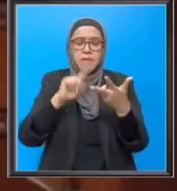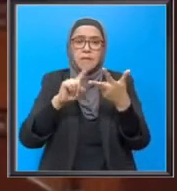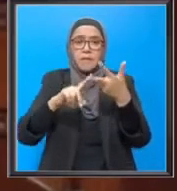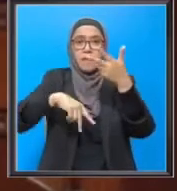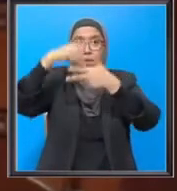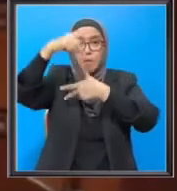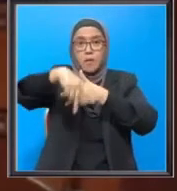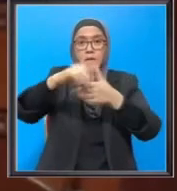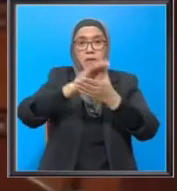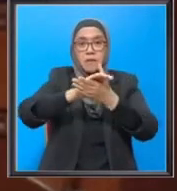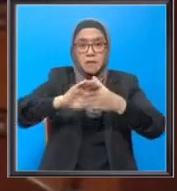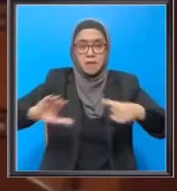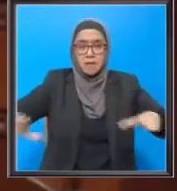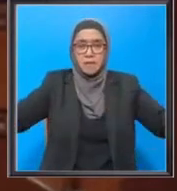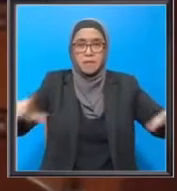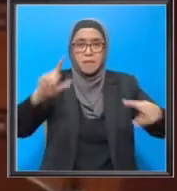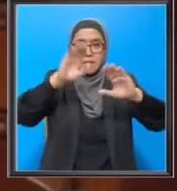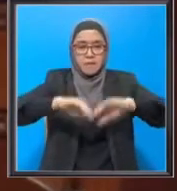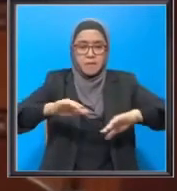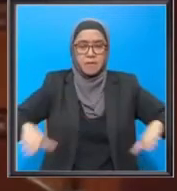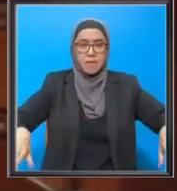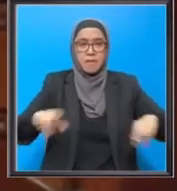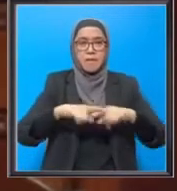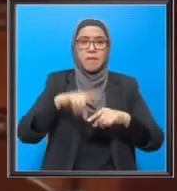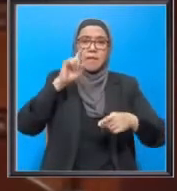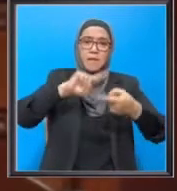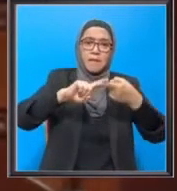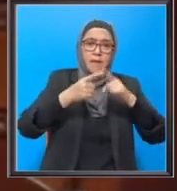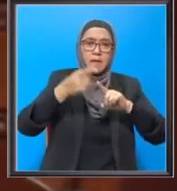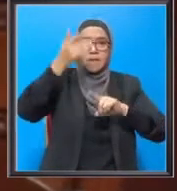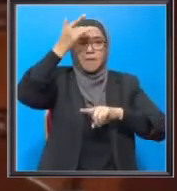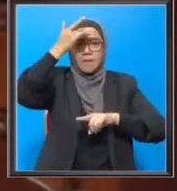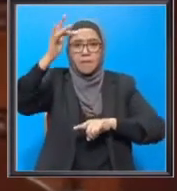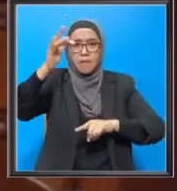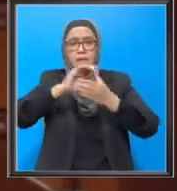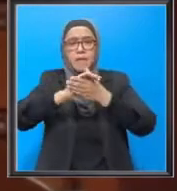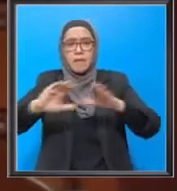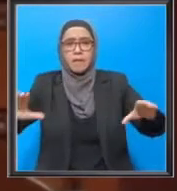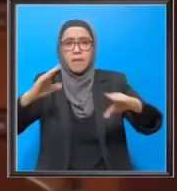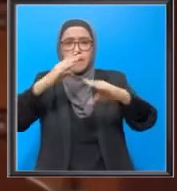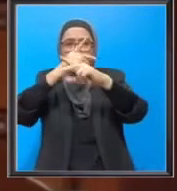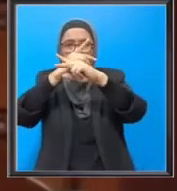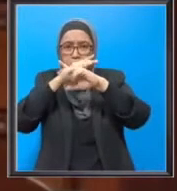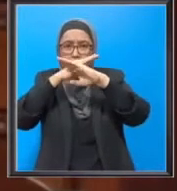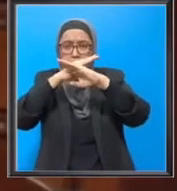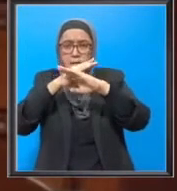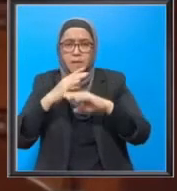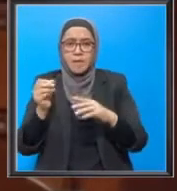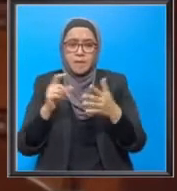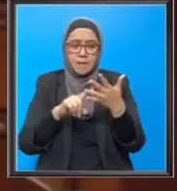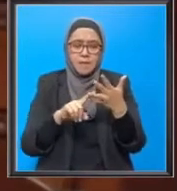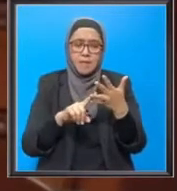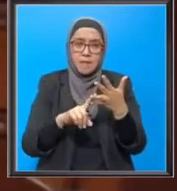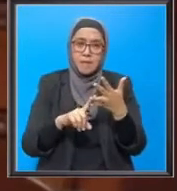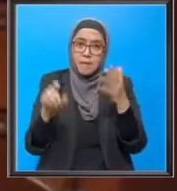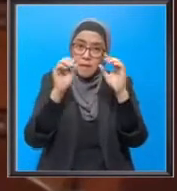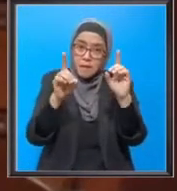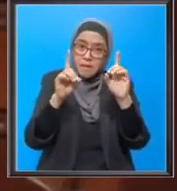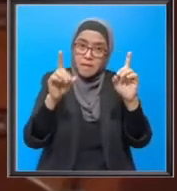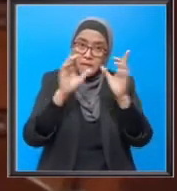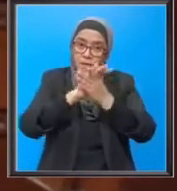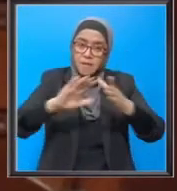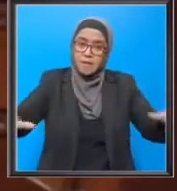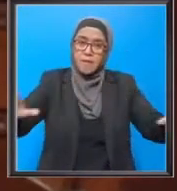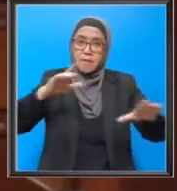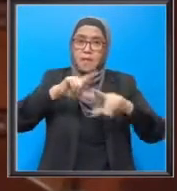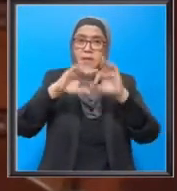kanak-kanak sahabat bijak ataupun selamat dan dindung yang keempat program pendidikan keselamatan warga ataupun